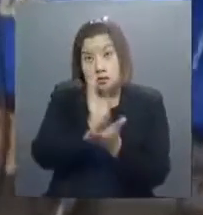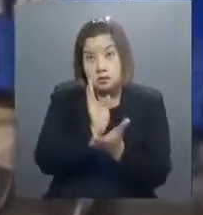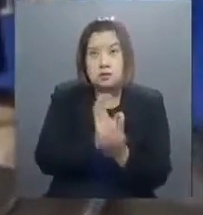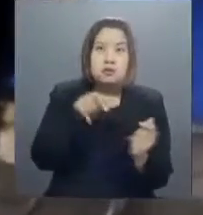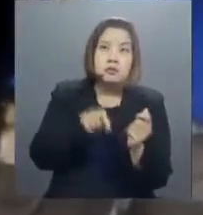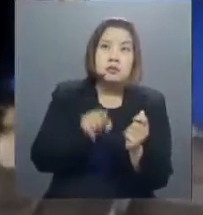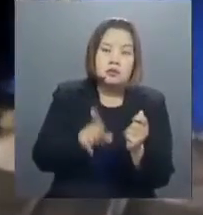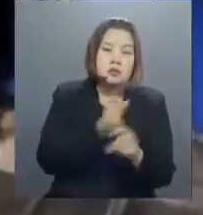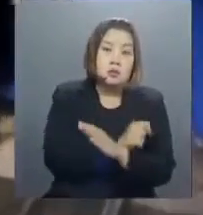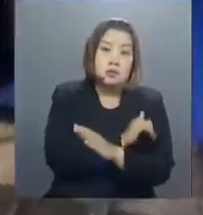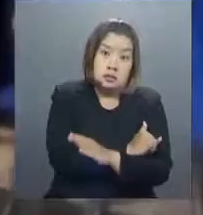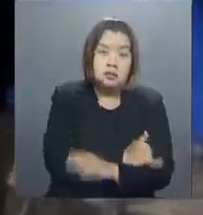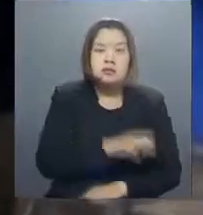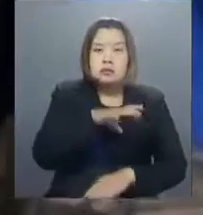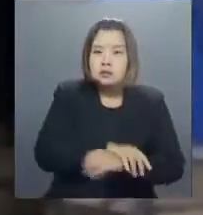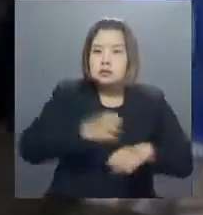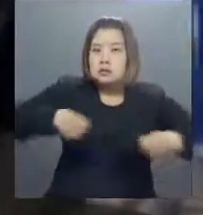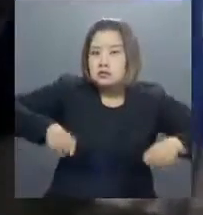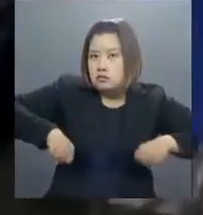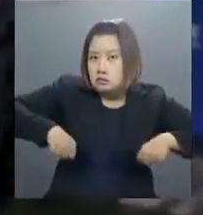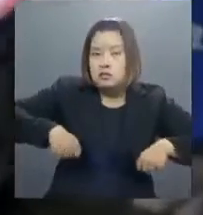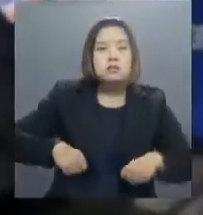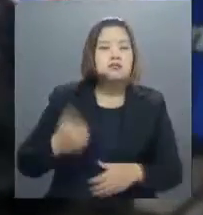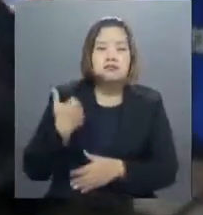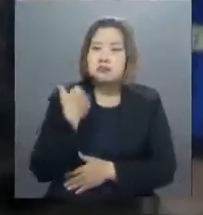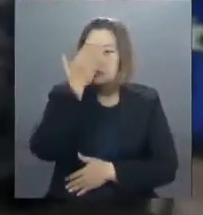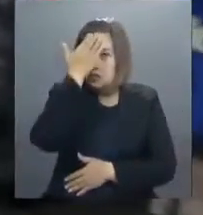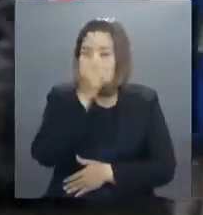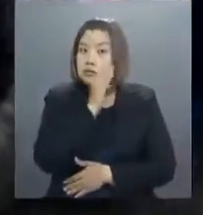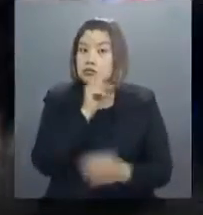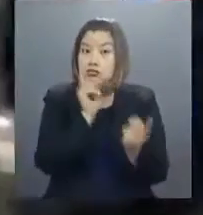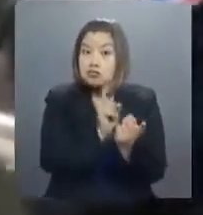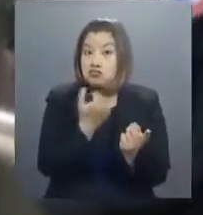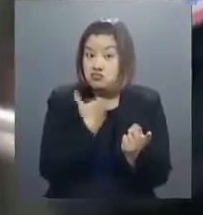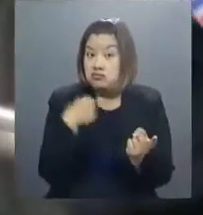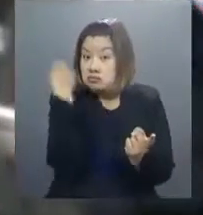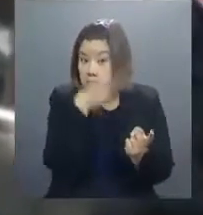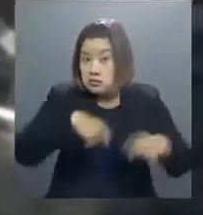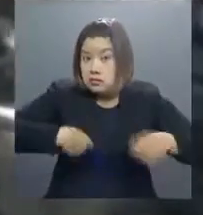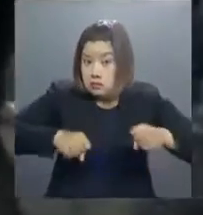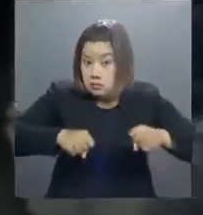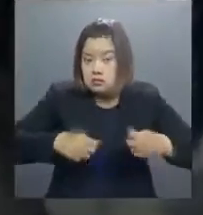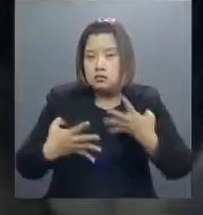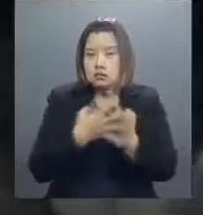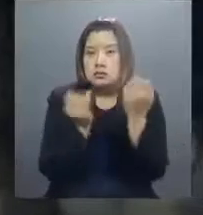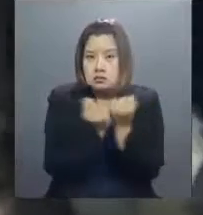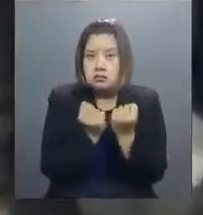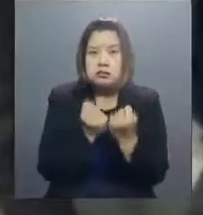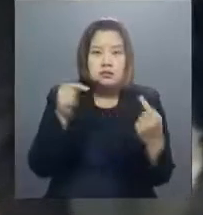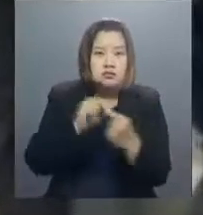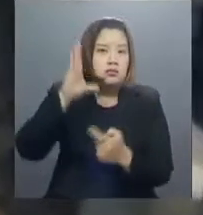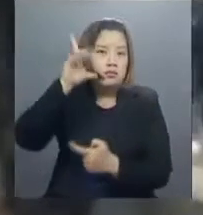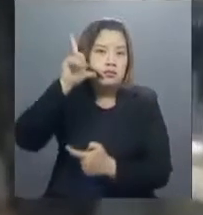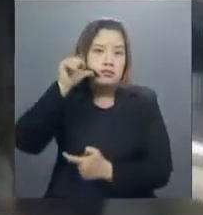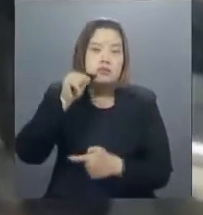อกวาดล้างกลุ่มเยาวชนซิ่งจักรยานยนต์ในท้องที่ซึ่งหากพบก็จะถูกจับกลุ่มและดำเนินคดีเอาผิดกับผู้ปกครองด้วยค่ะ